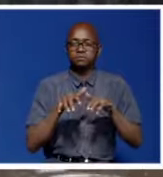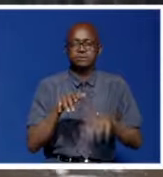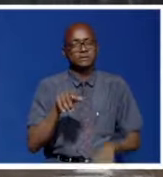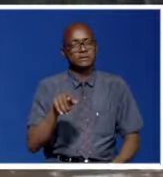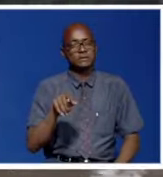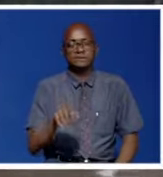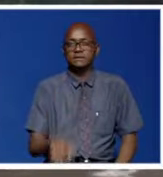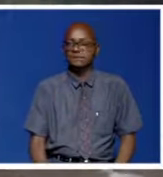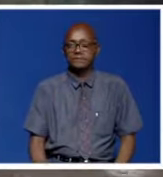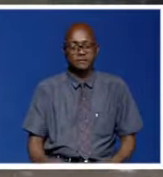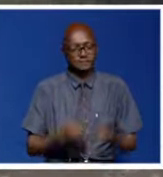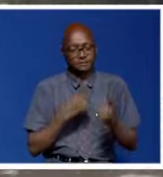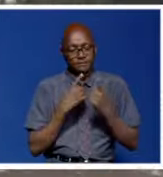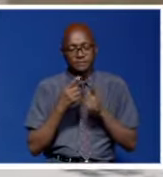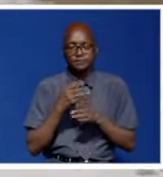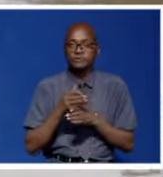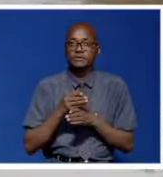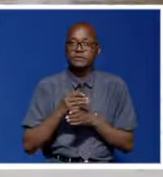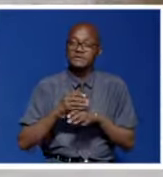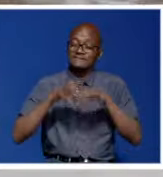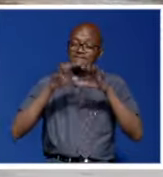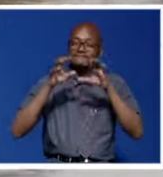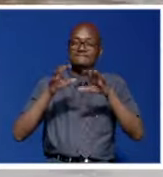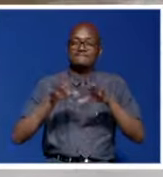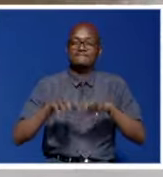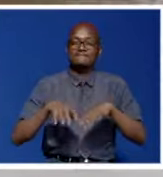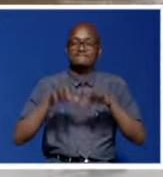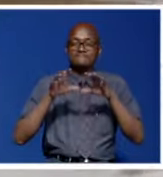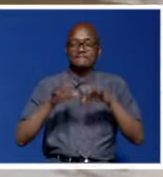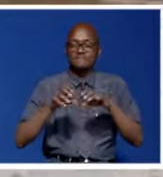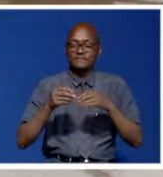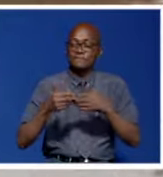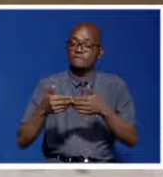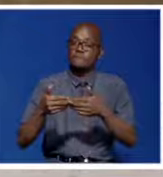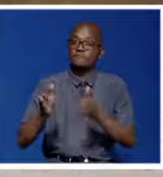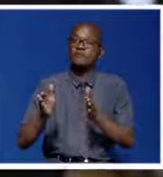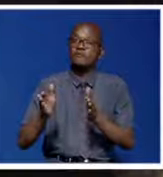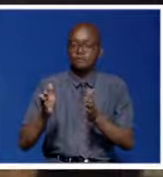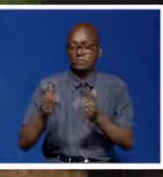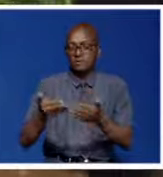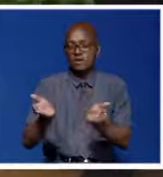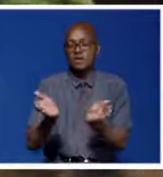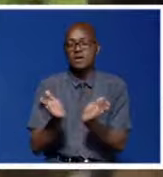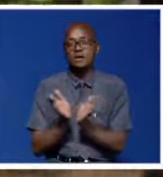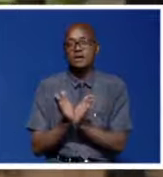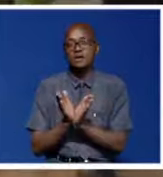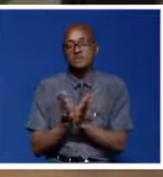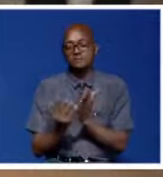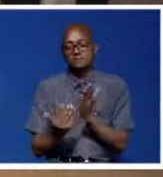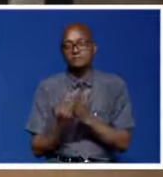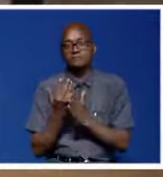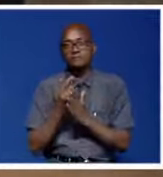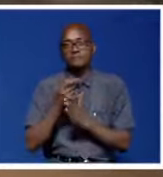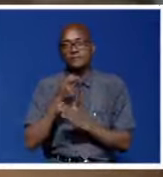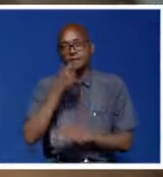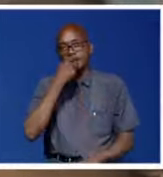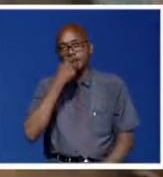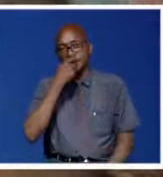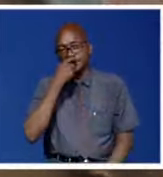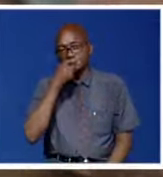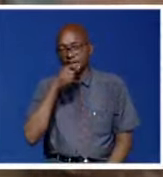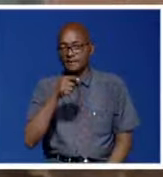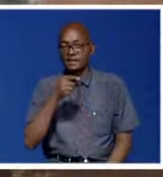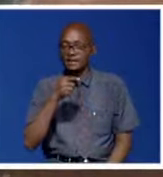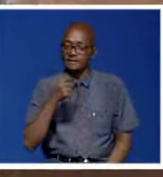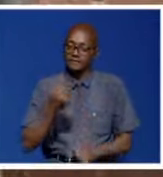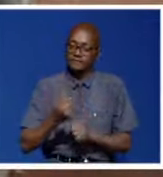gumzo, ukihusishwa na wingi wa mvua pamoja na kufunguliwa kwa maji kutoka bwawa la kuzalisha umeme la Nyerere, kitu kilichomfanya Kinana